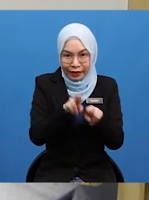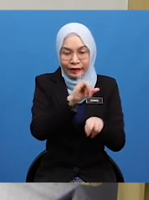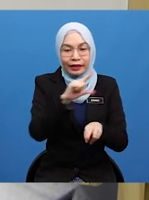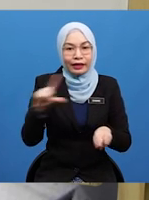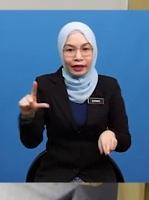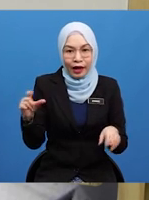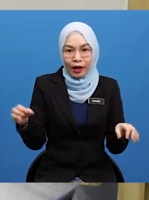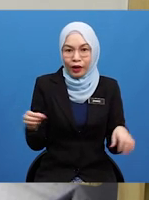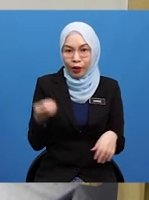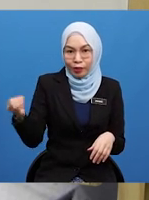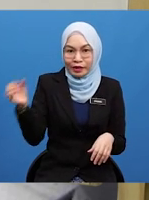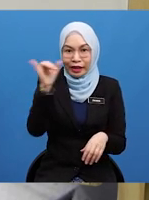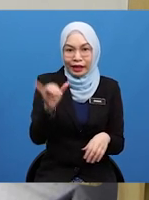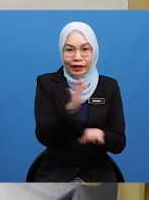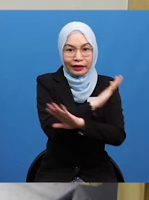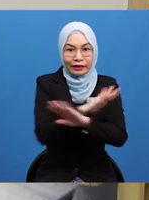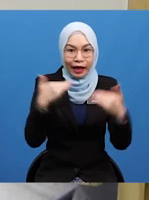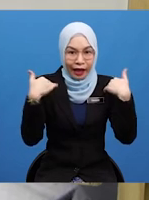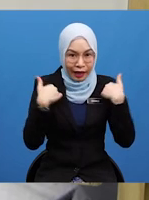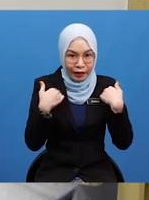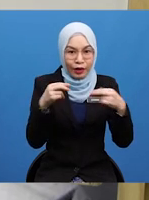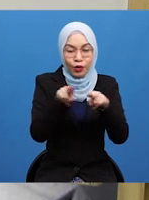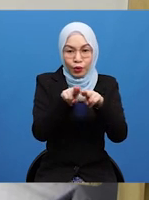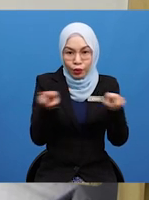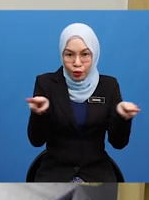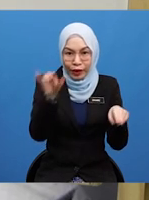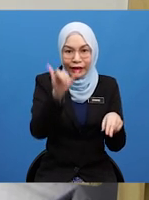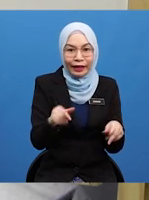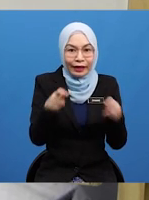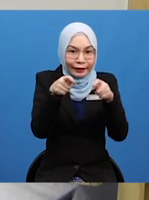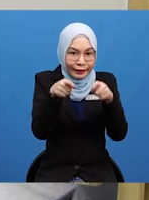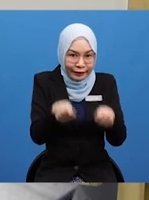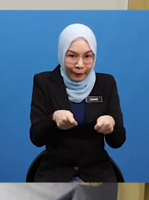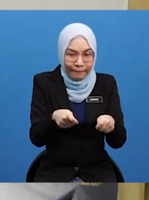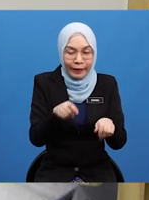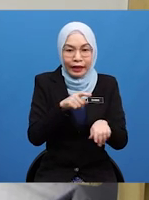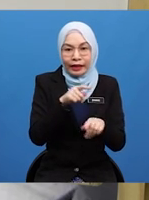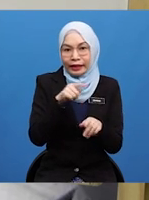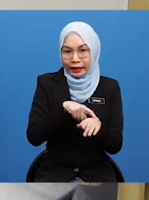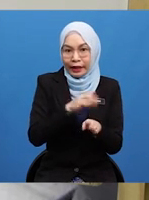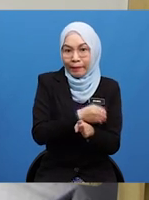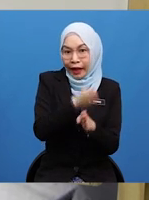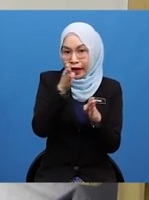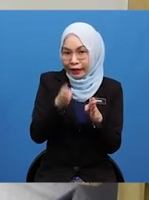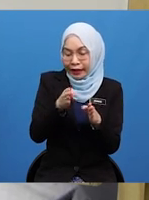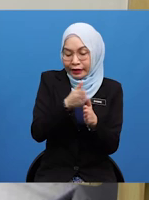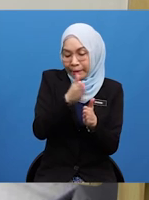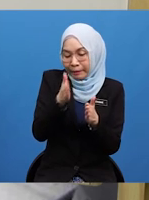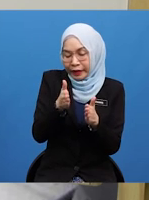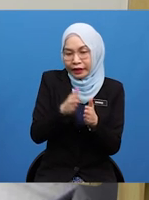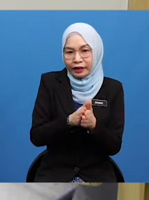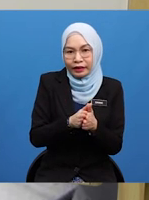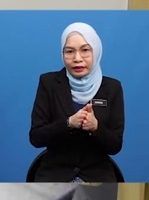tidak mempunyai ukuran tetap di bahagian tepi sesuatu objek. Mari